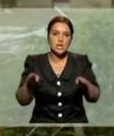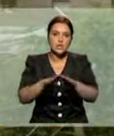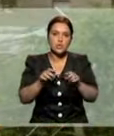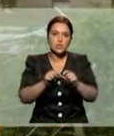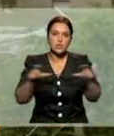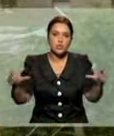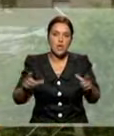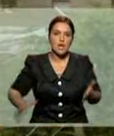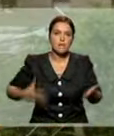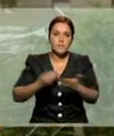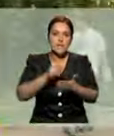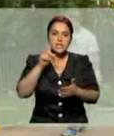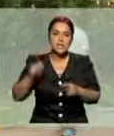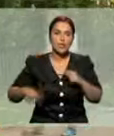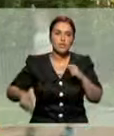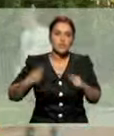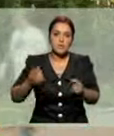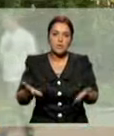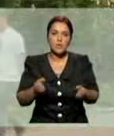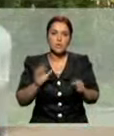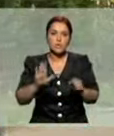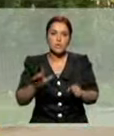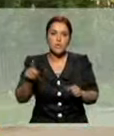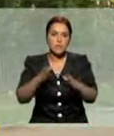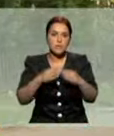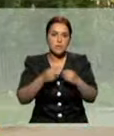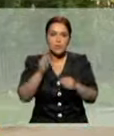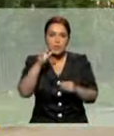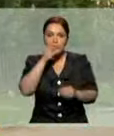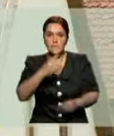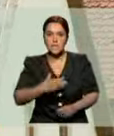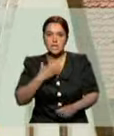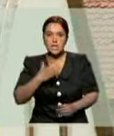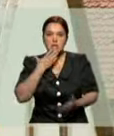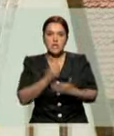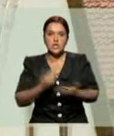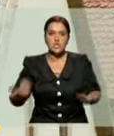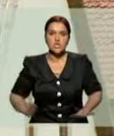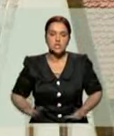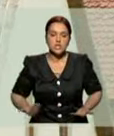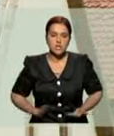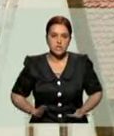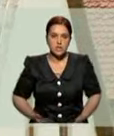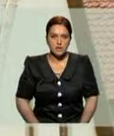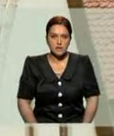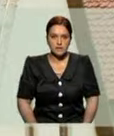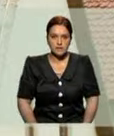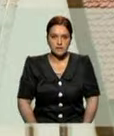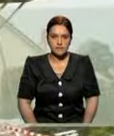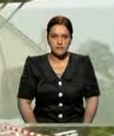школы. Компенсацию за ущерб получат только те семьи, кто успел застраховать свои жилища от капризов